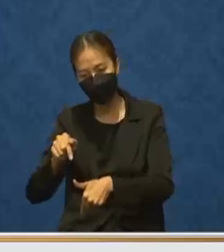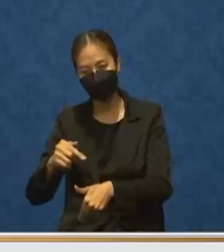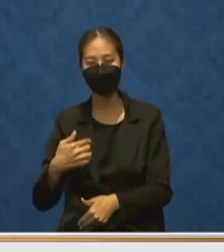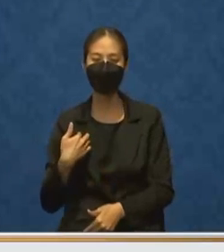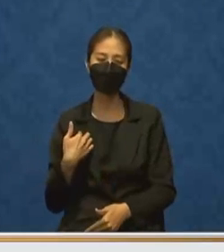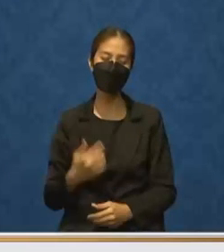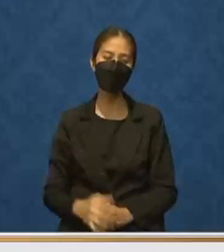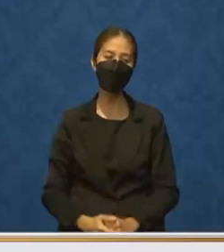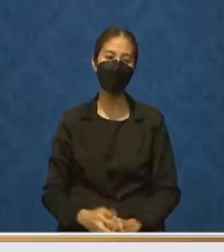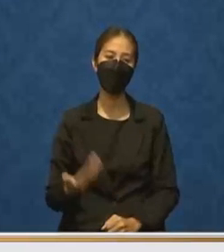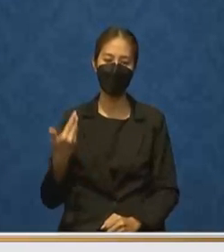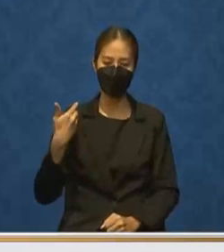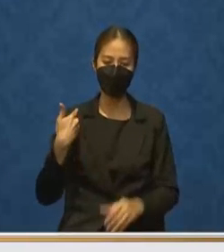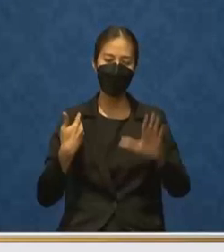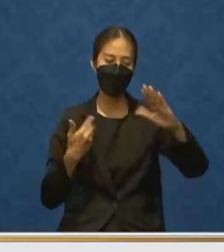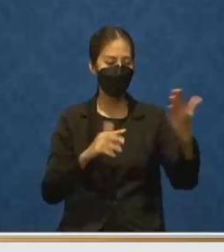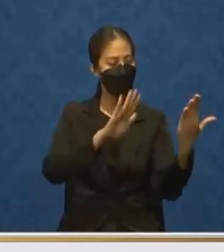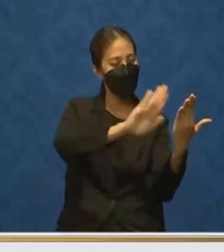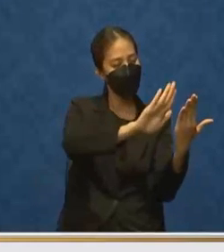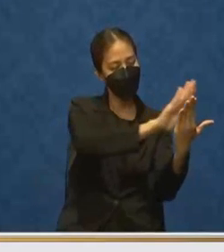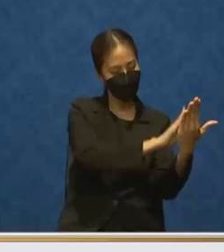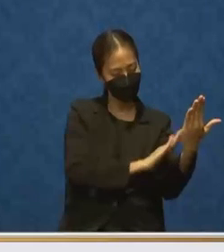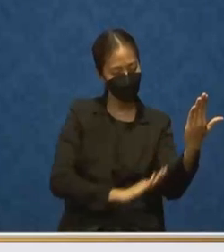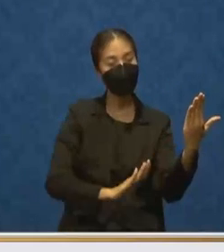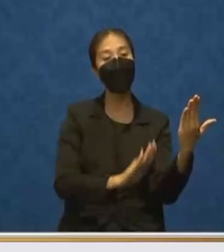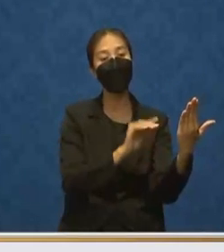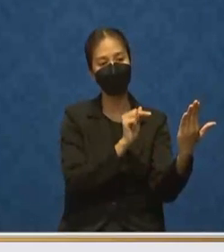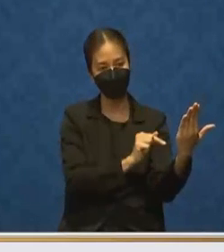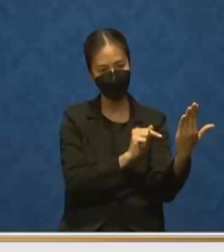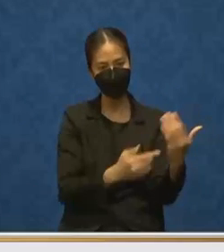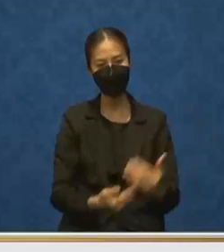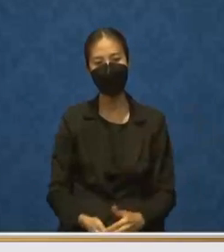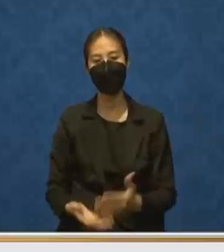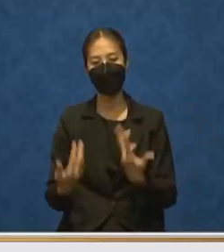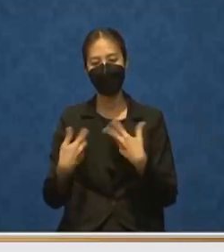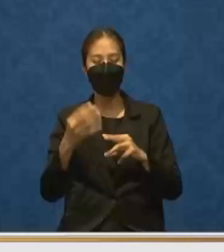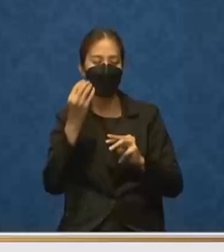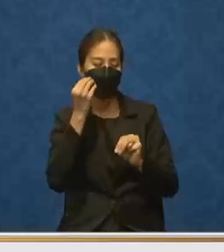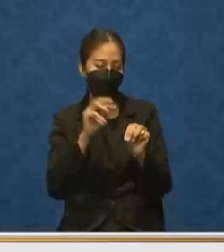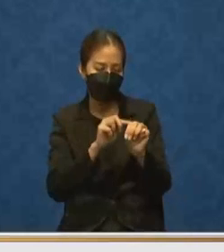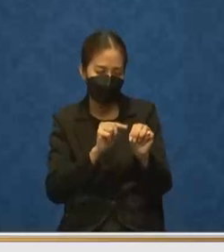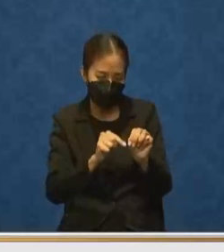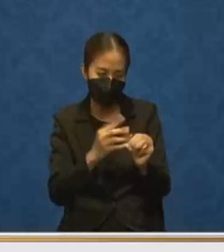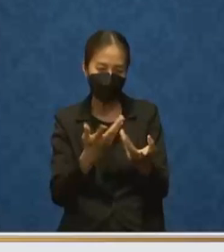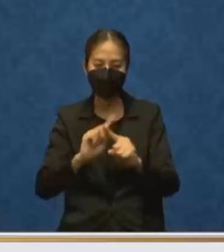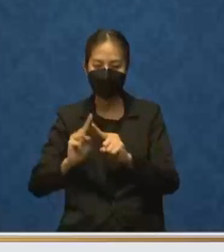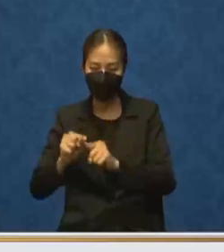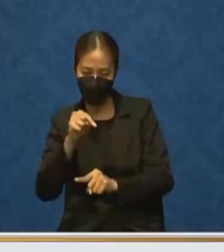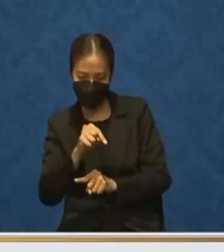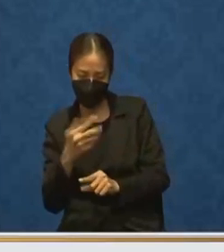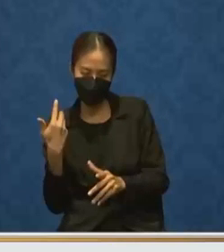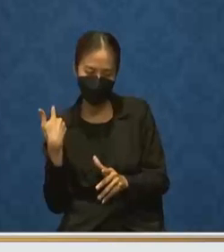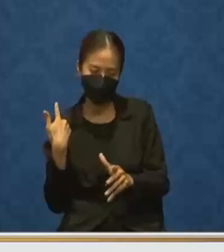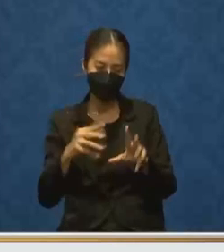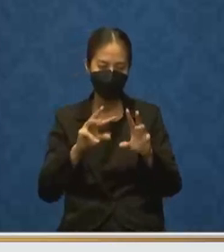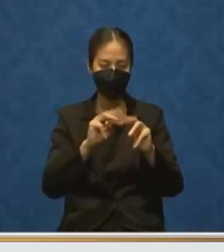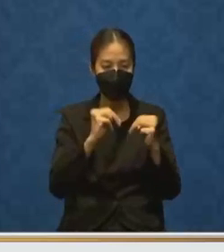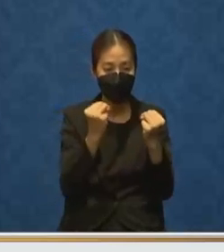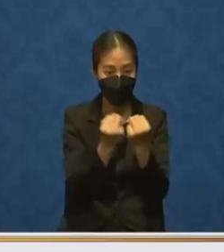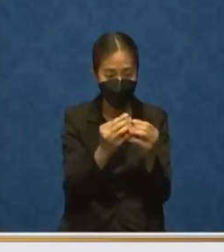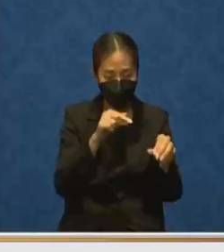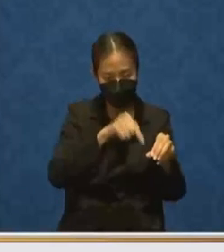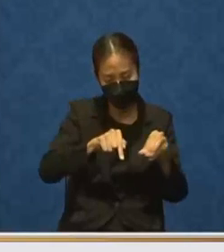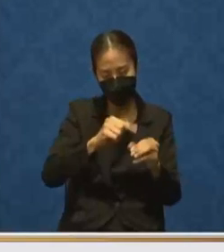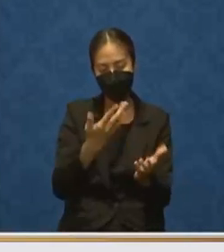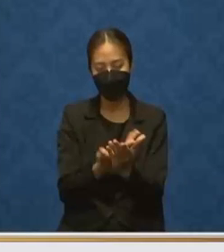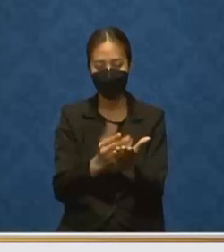ษฐกิจฐานรากในแต่ละภูมิภาคส่งเสริมกองทุนหมู่บ้านและชุมชนเมืองแห่งชาติรวมทั้งสนับสนุนผู้มีรายได้น้อยให้เข้าถึงสินเชื่อเ